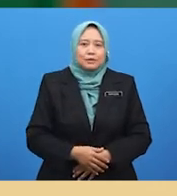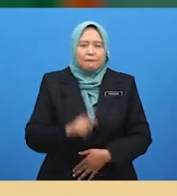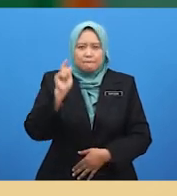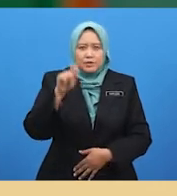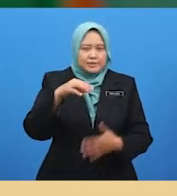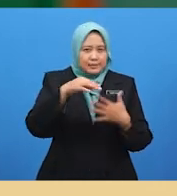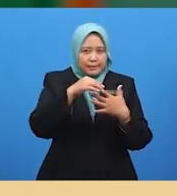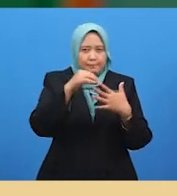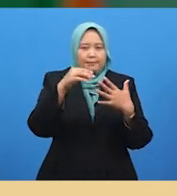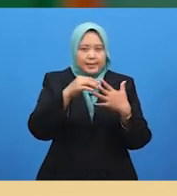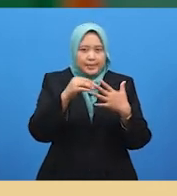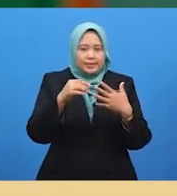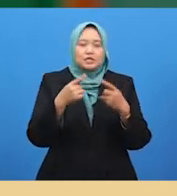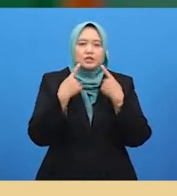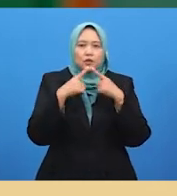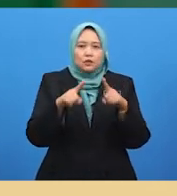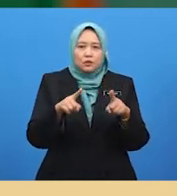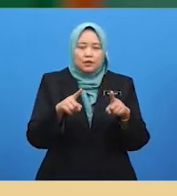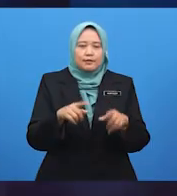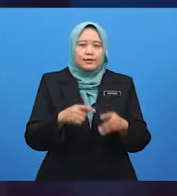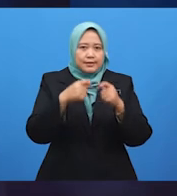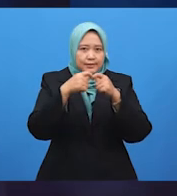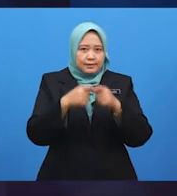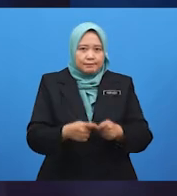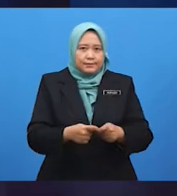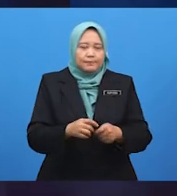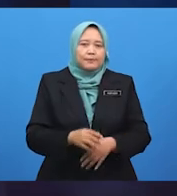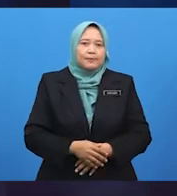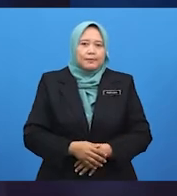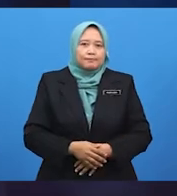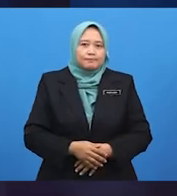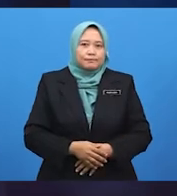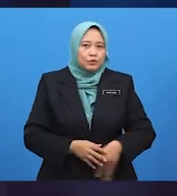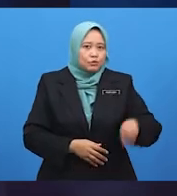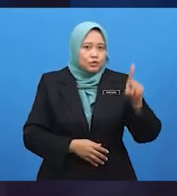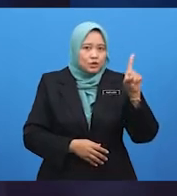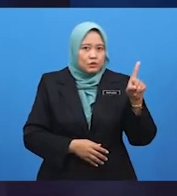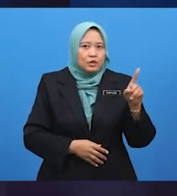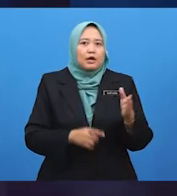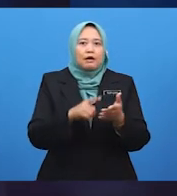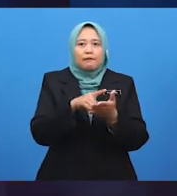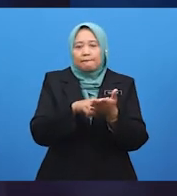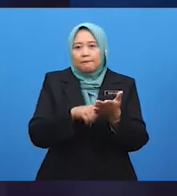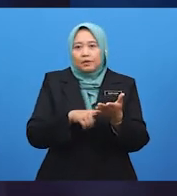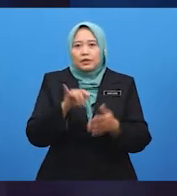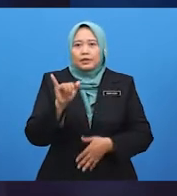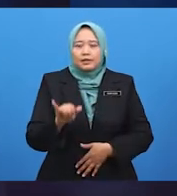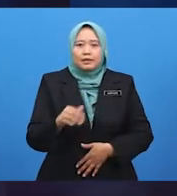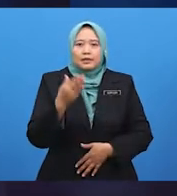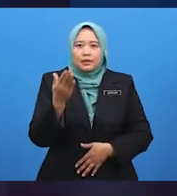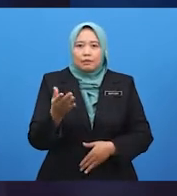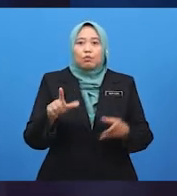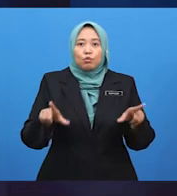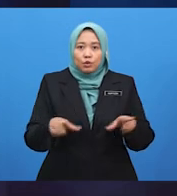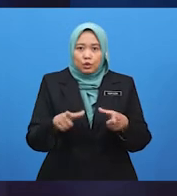jawapan yang paling tepat. Jom kita mula. Soalan satu. Apakah yang akan kamu